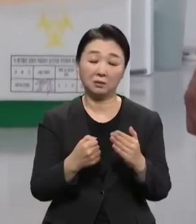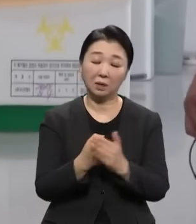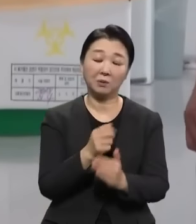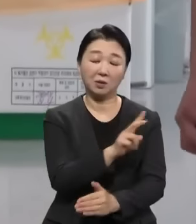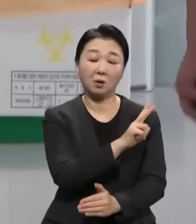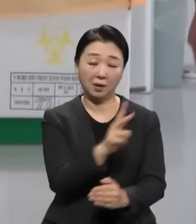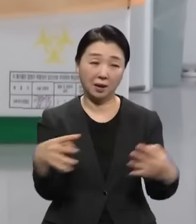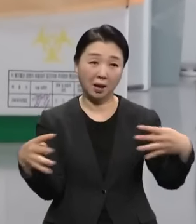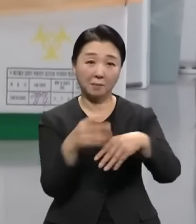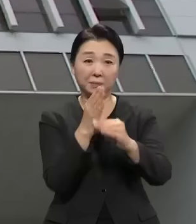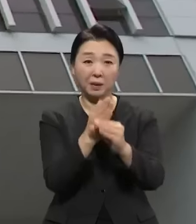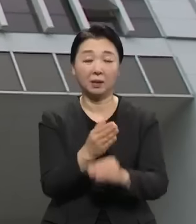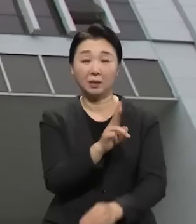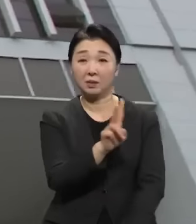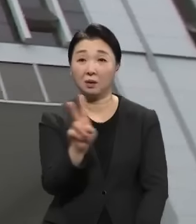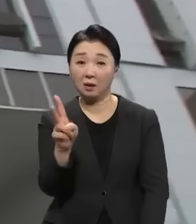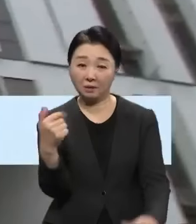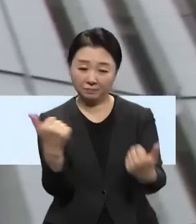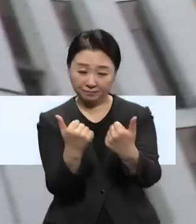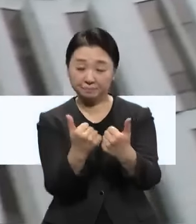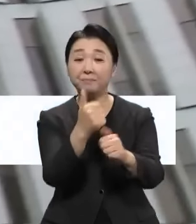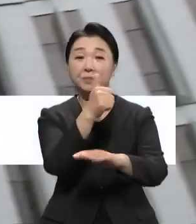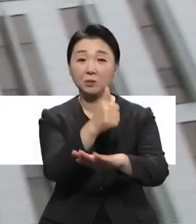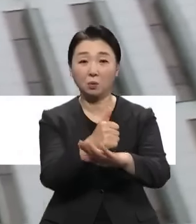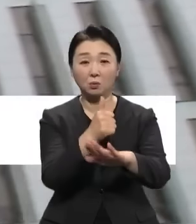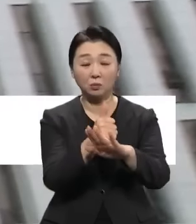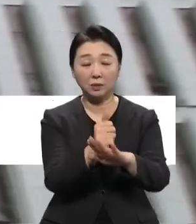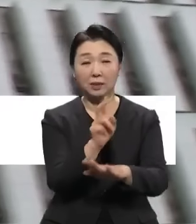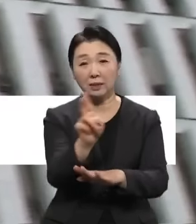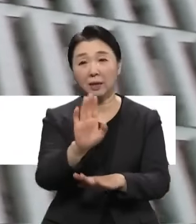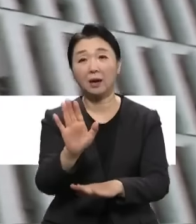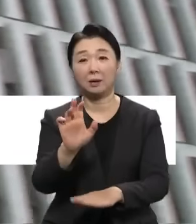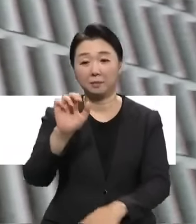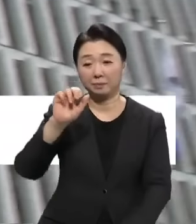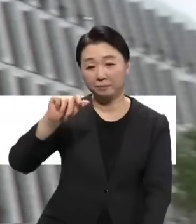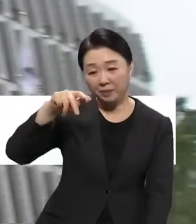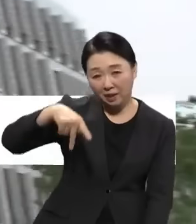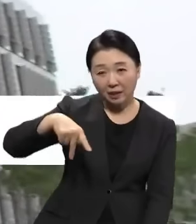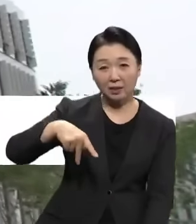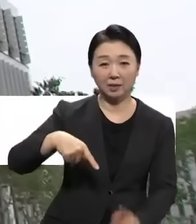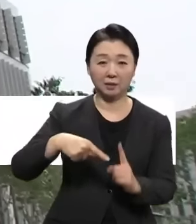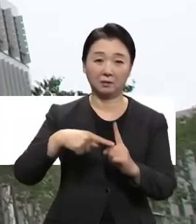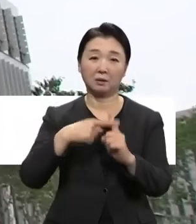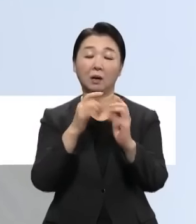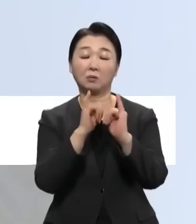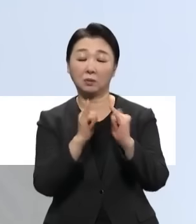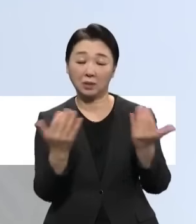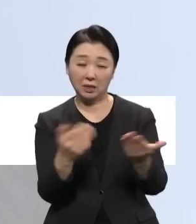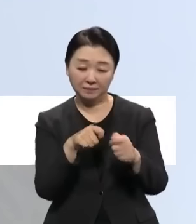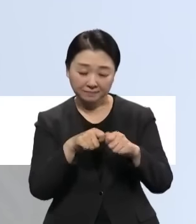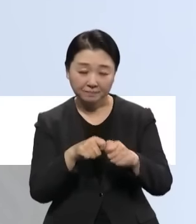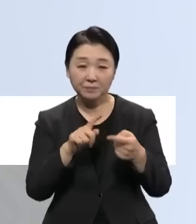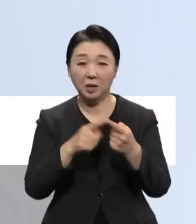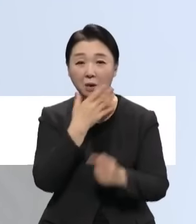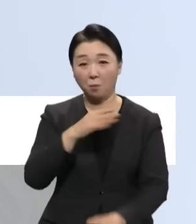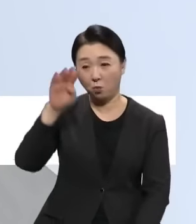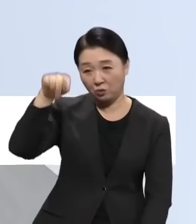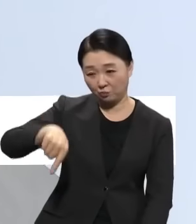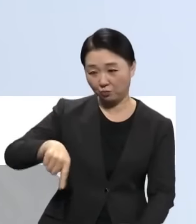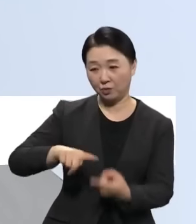겁니다 여야는 논의 끝에 야당 아닌 pa 간호사의 구체적인 업무 범위를 보원 복지부 령에